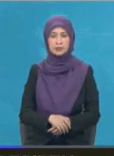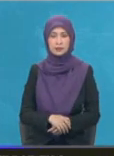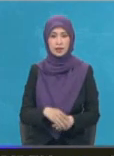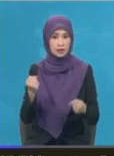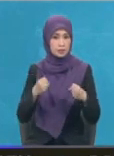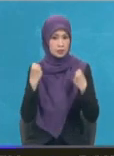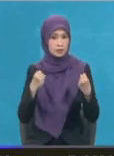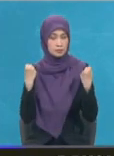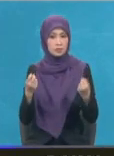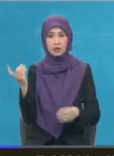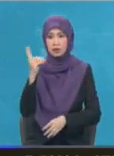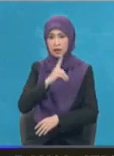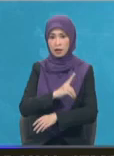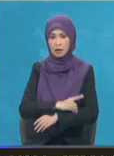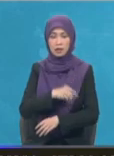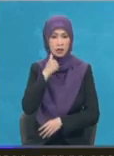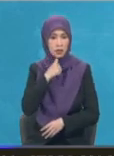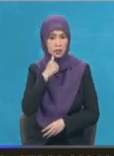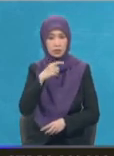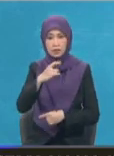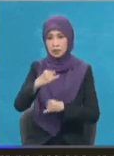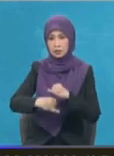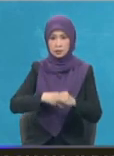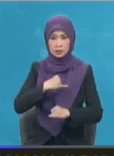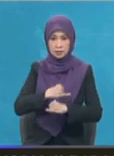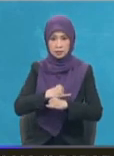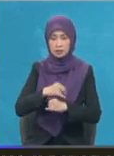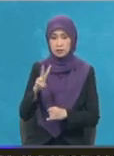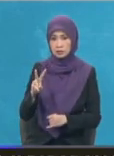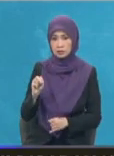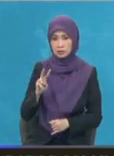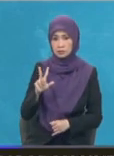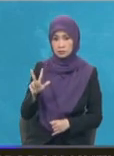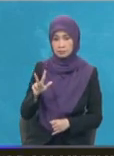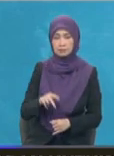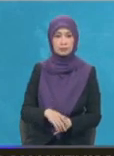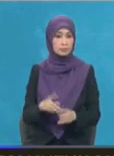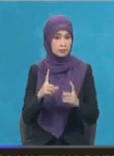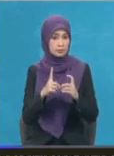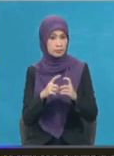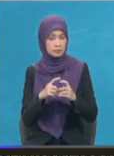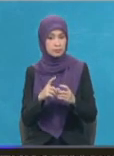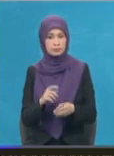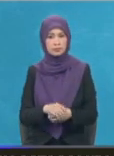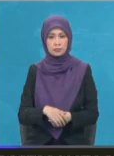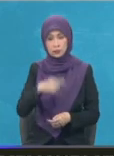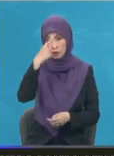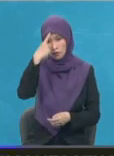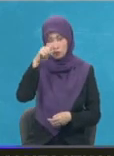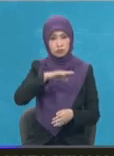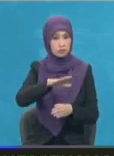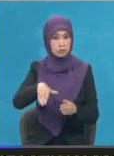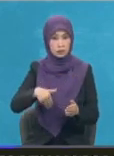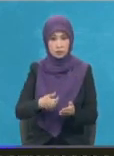wanita antar bangsa 2023 dengan tema inovasi digital dan teknologi untuk semua